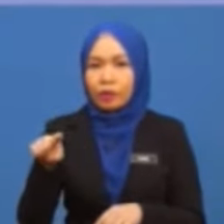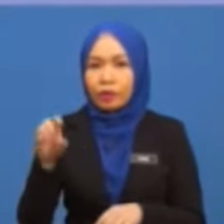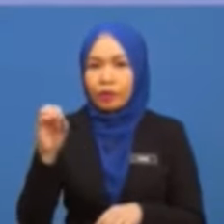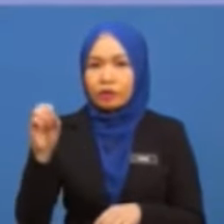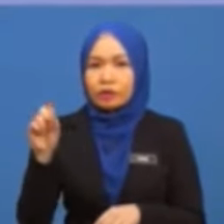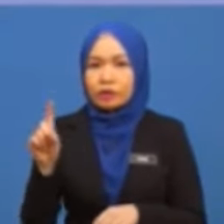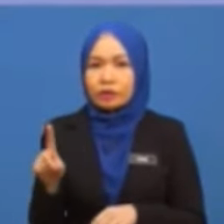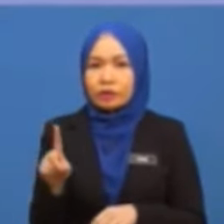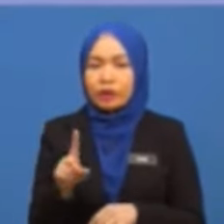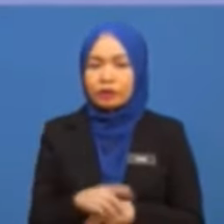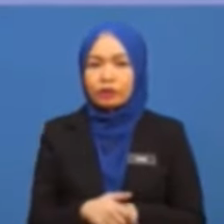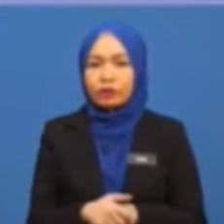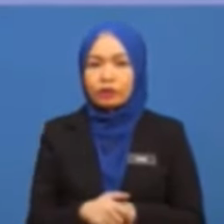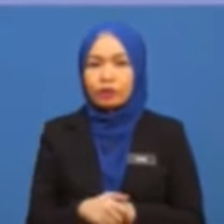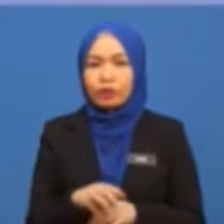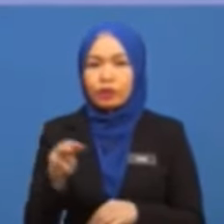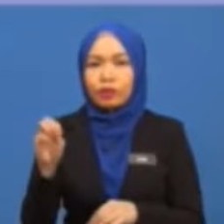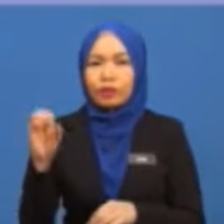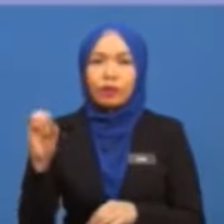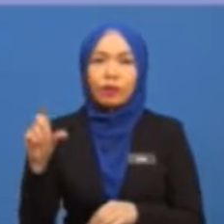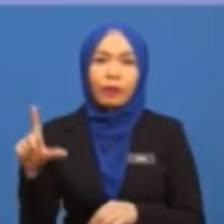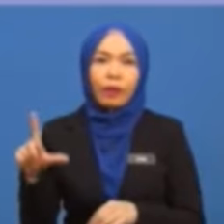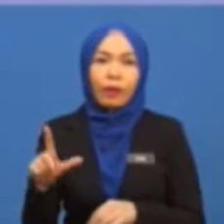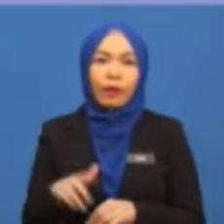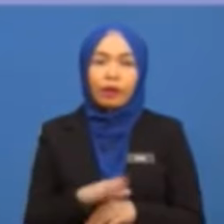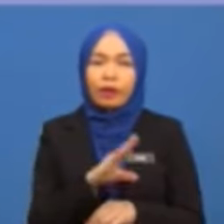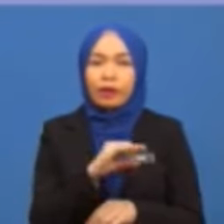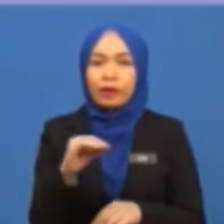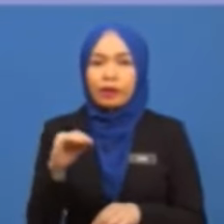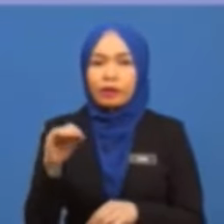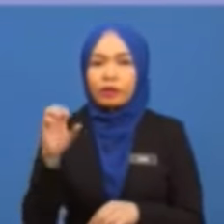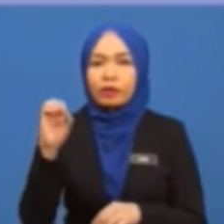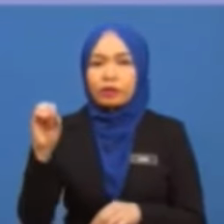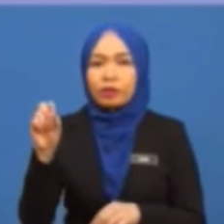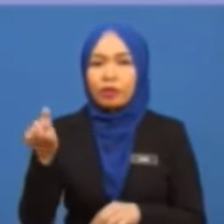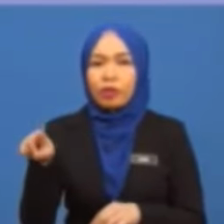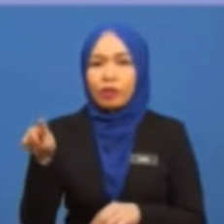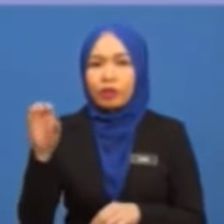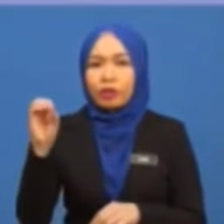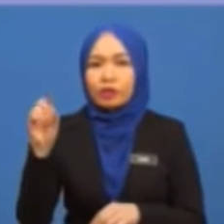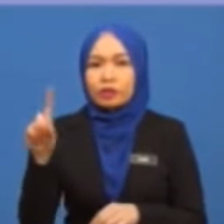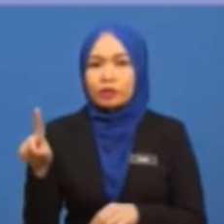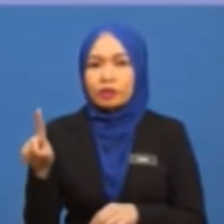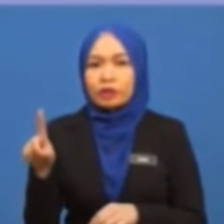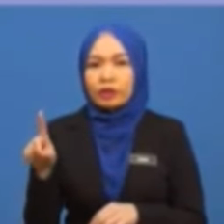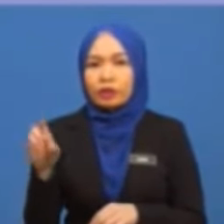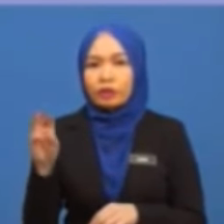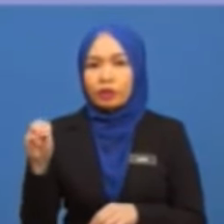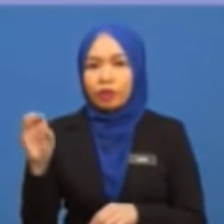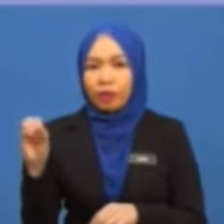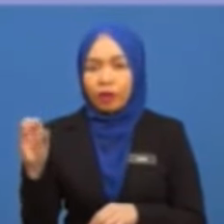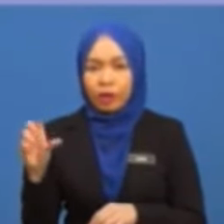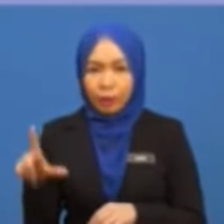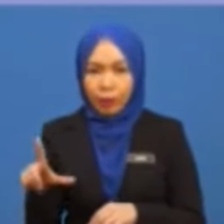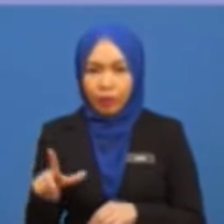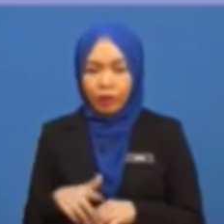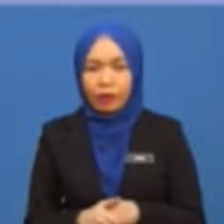0.01 mol per desimeter padu dan 0.01 mol per desimeter padu.